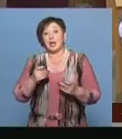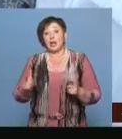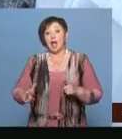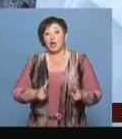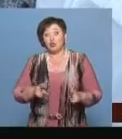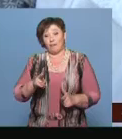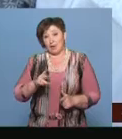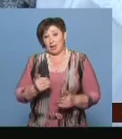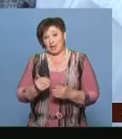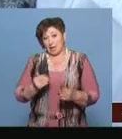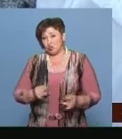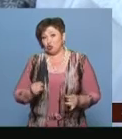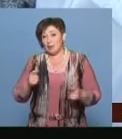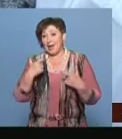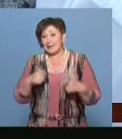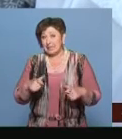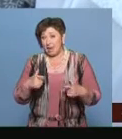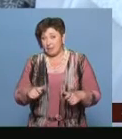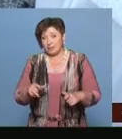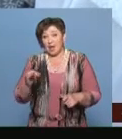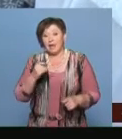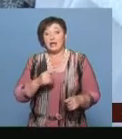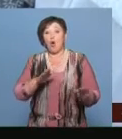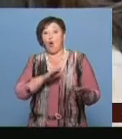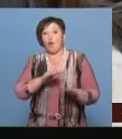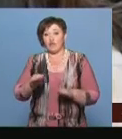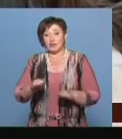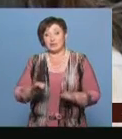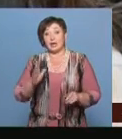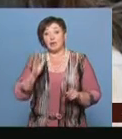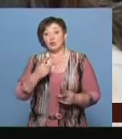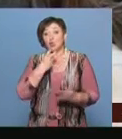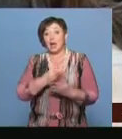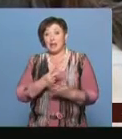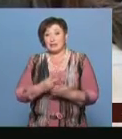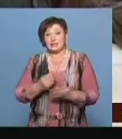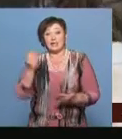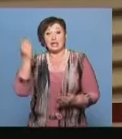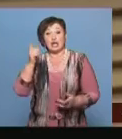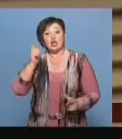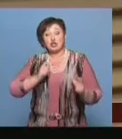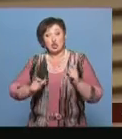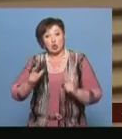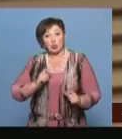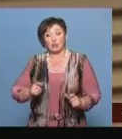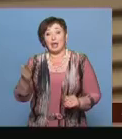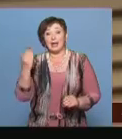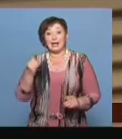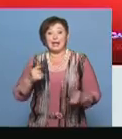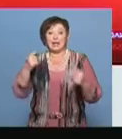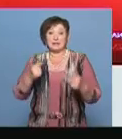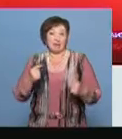на досрочном этапе ЕГЭ. Они выложены официально в открытом доступе на сайте Федерального института педагогических